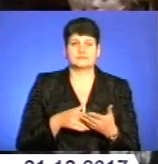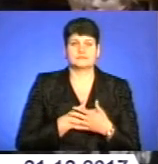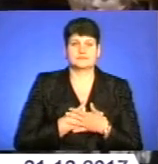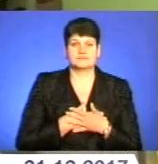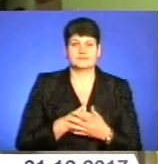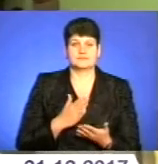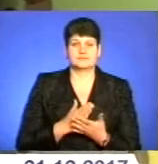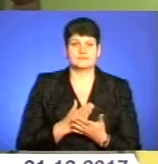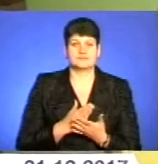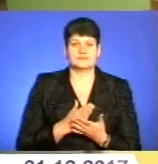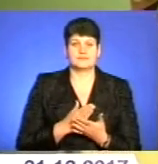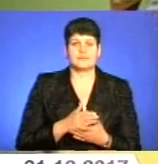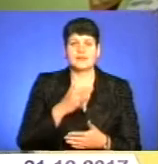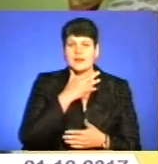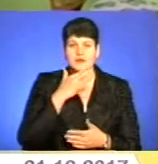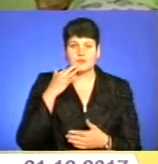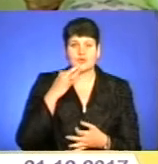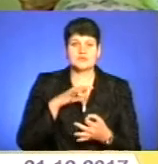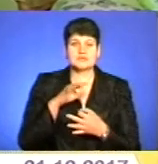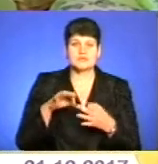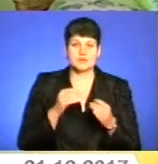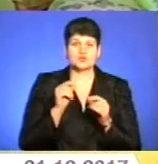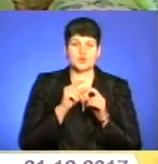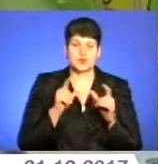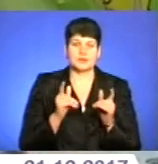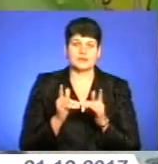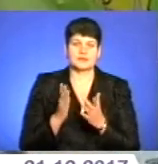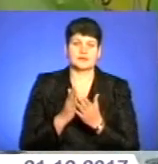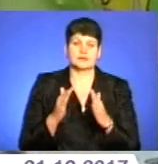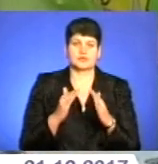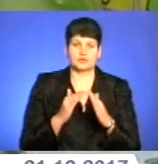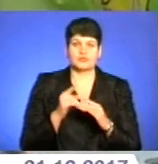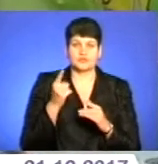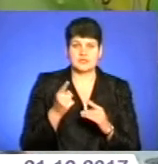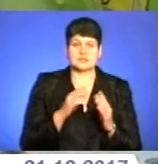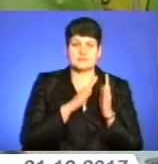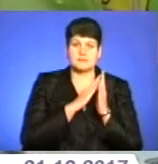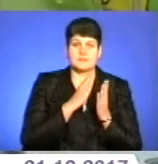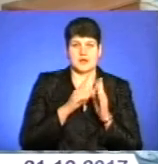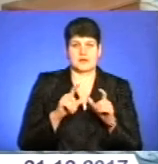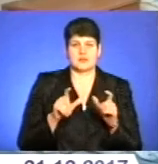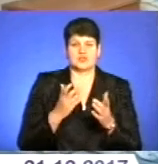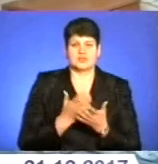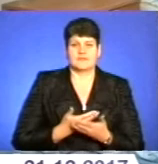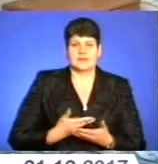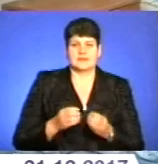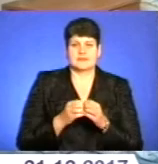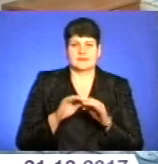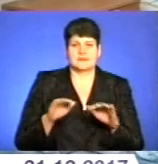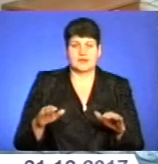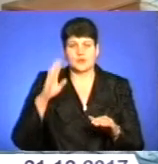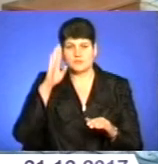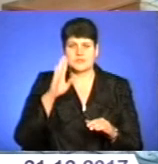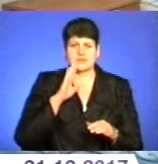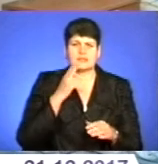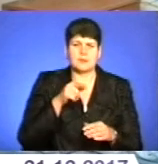любов є. Для багатьох сиріт школа-інтернат стала домом. Тут в одній спальні проживає до 10 діток. Проте хлопці та дівчата